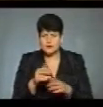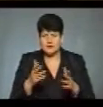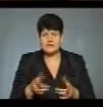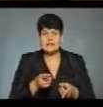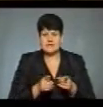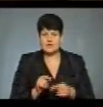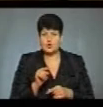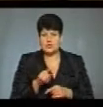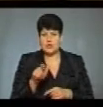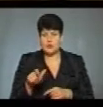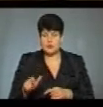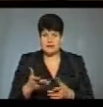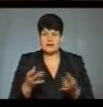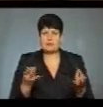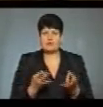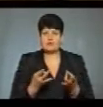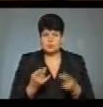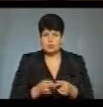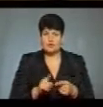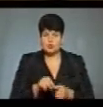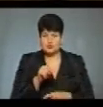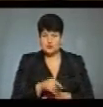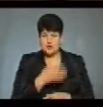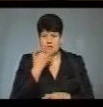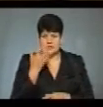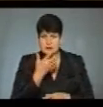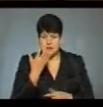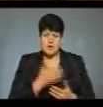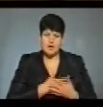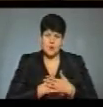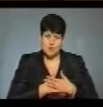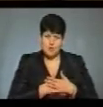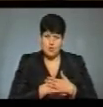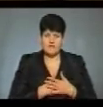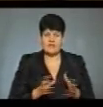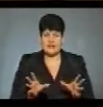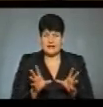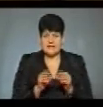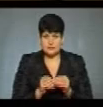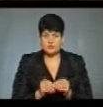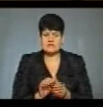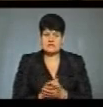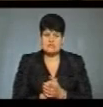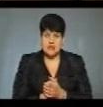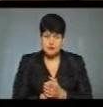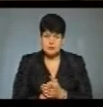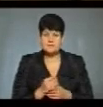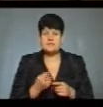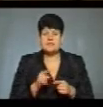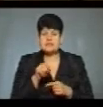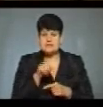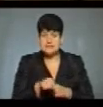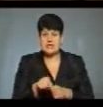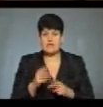дійсно до тих людей, які потребують цього тепла, любові, єдності, злагоди. Цей вогонь, він